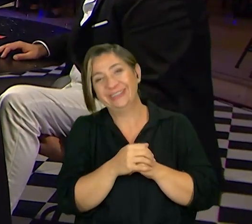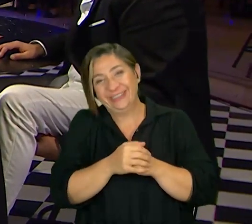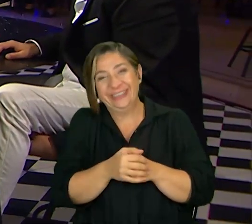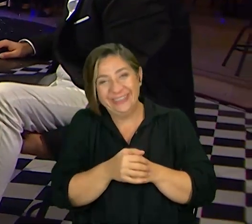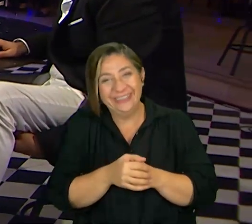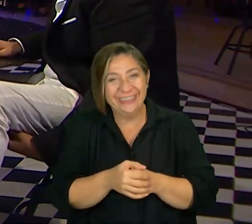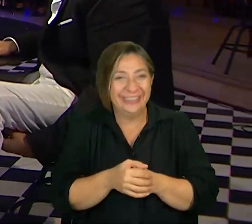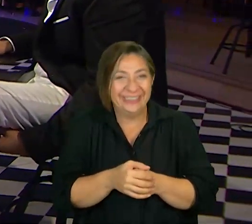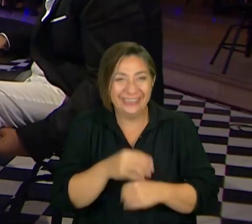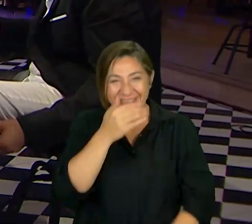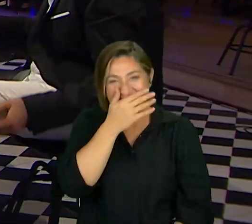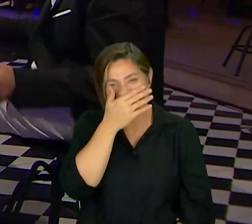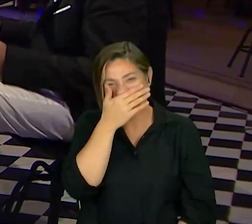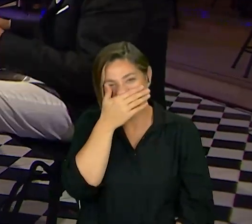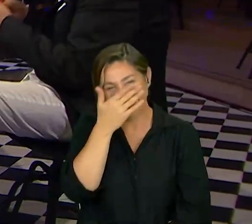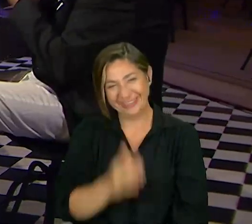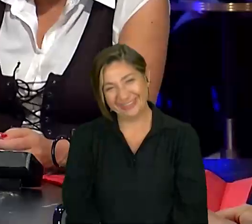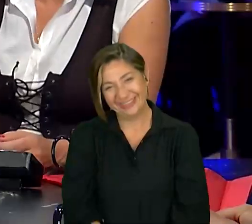ve...